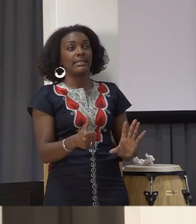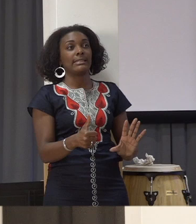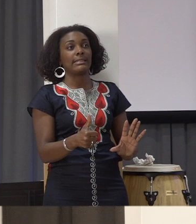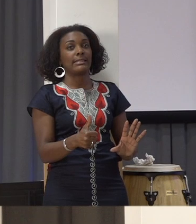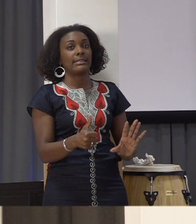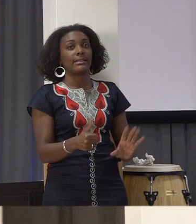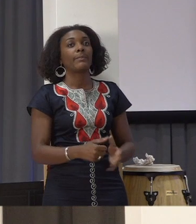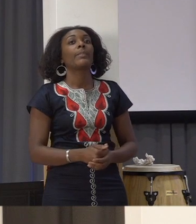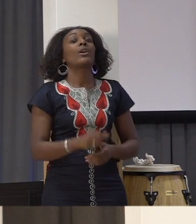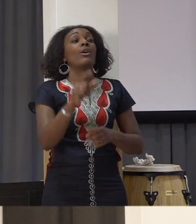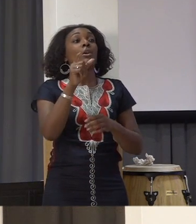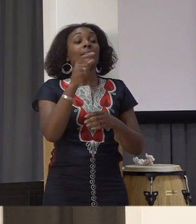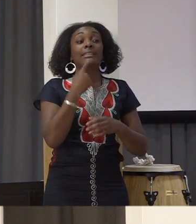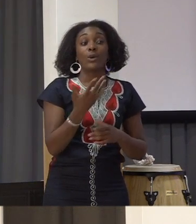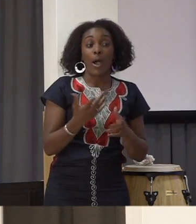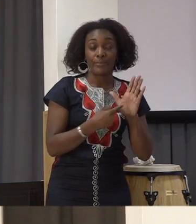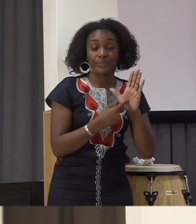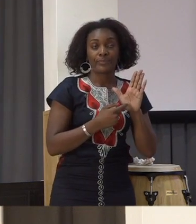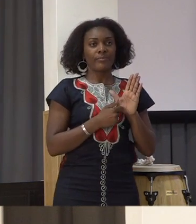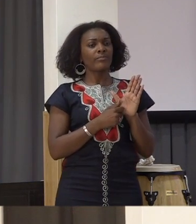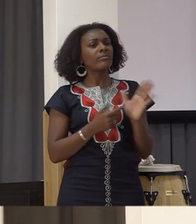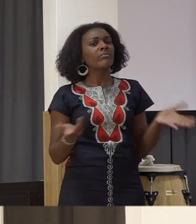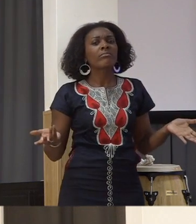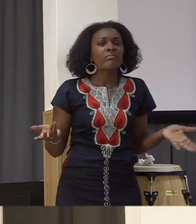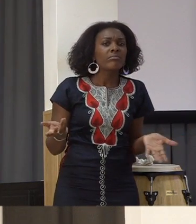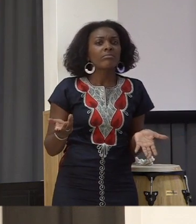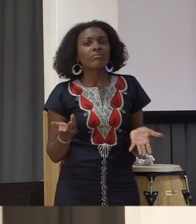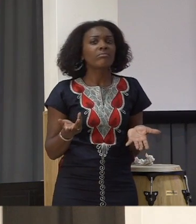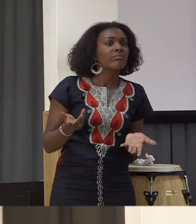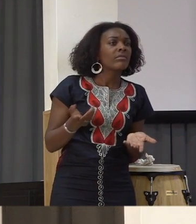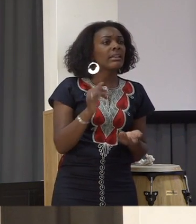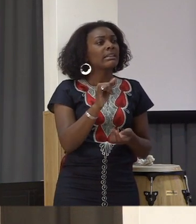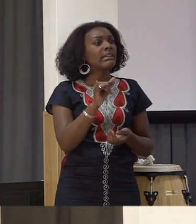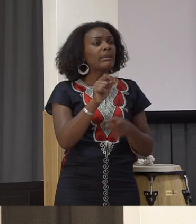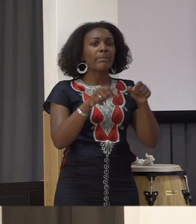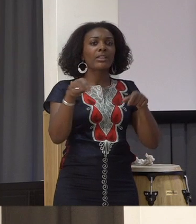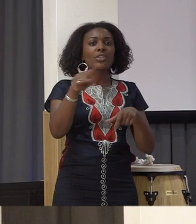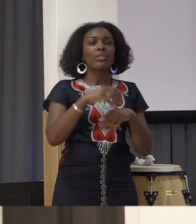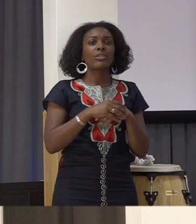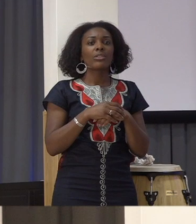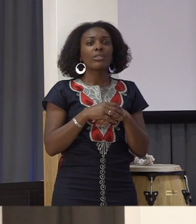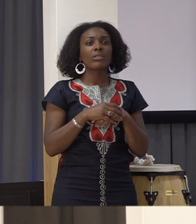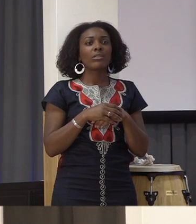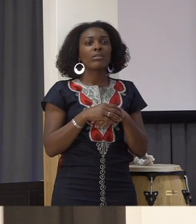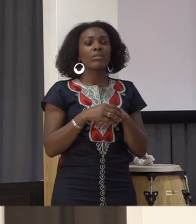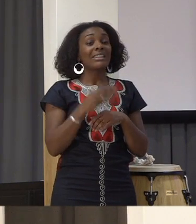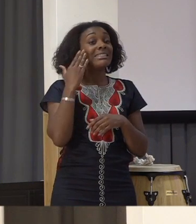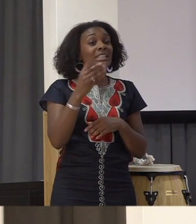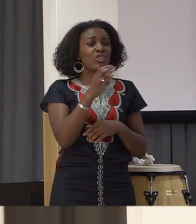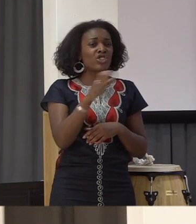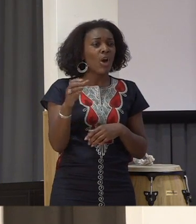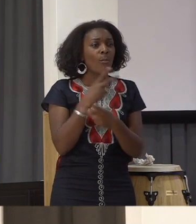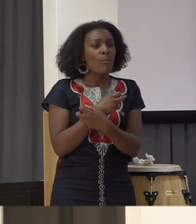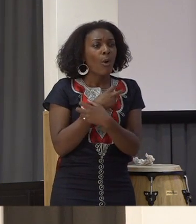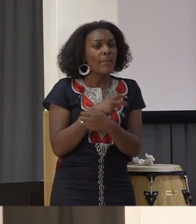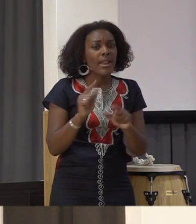Luc 15, versets 4 à 6 dit ceci. « Quel homme d'entre vous, s'il a 100 brebis, qu'il en perde une, ne laisse